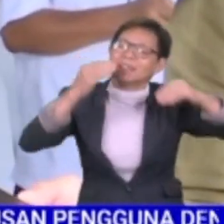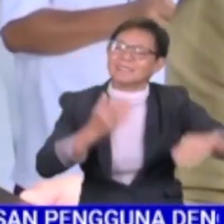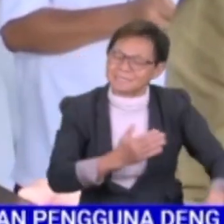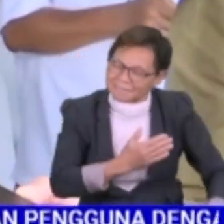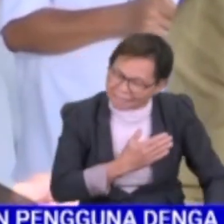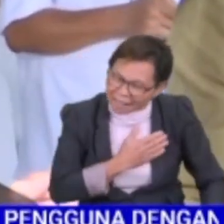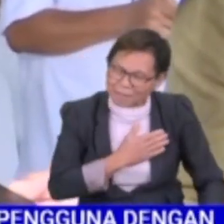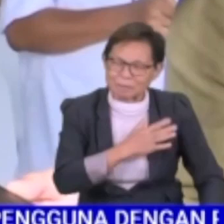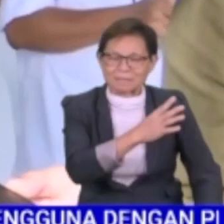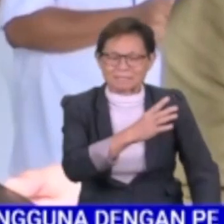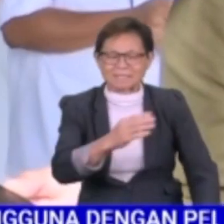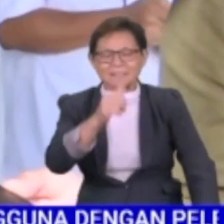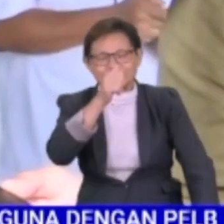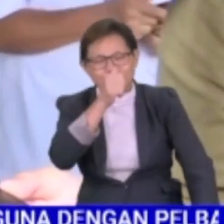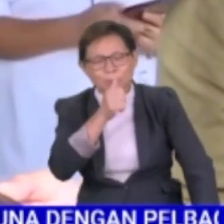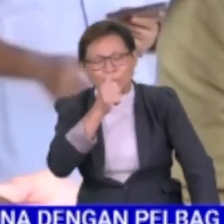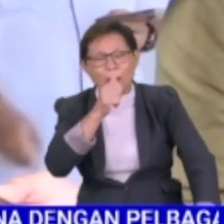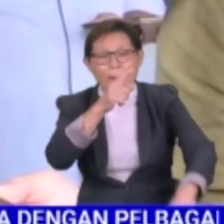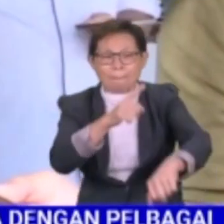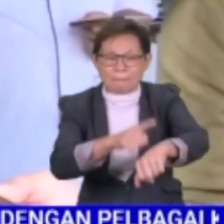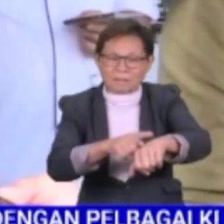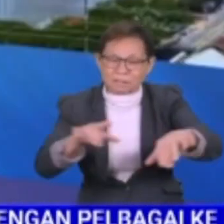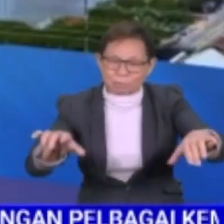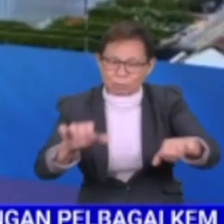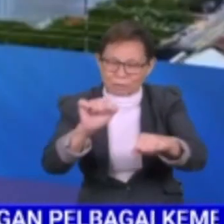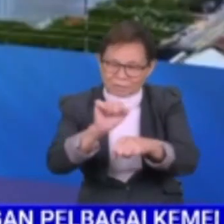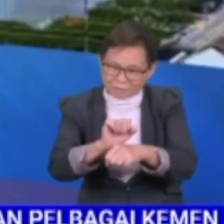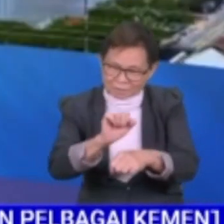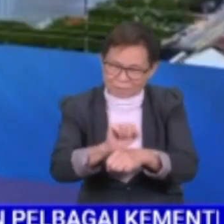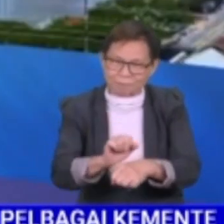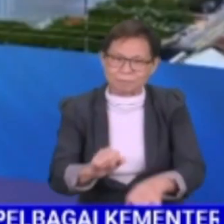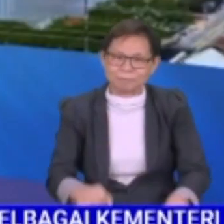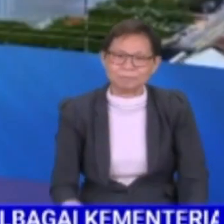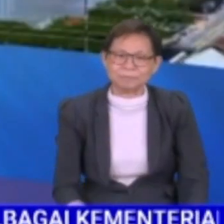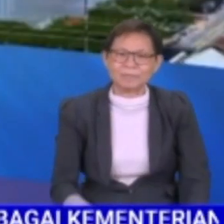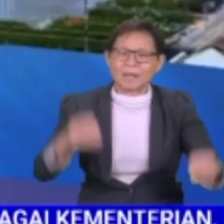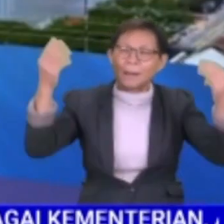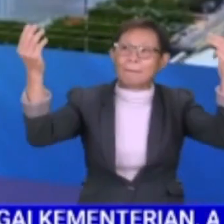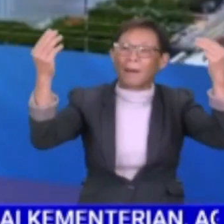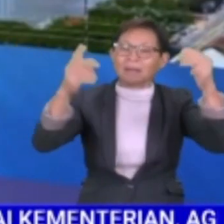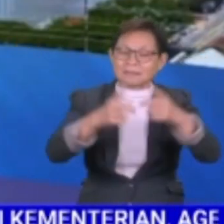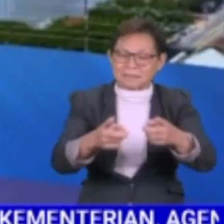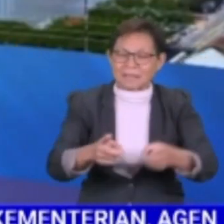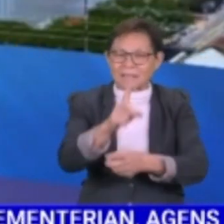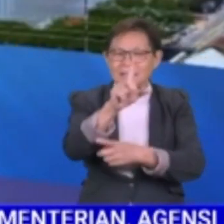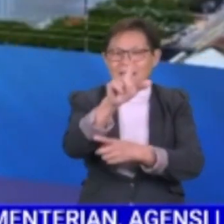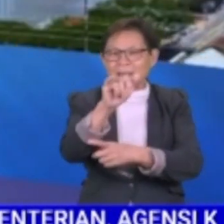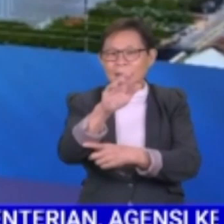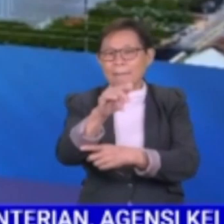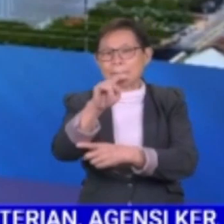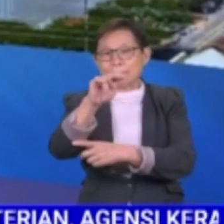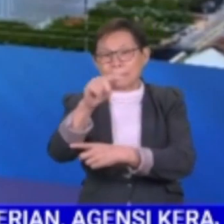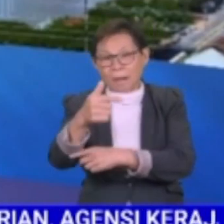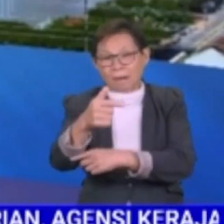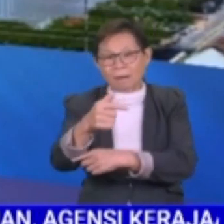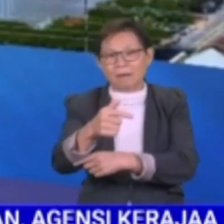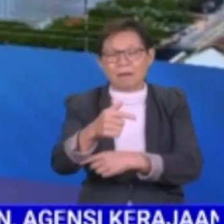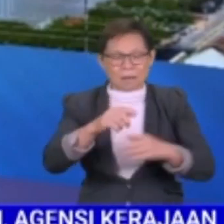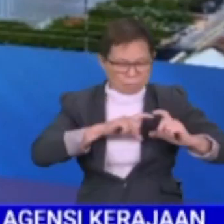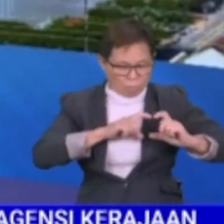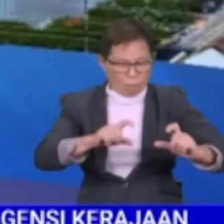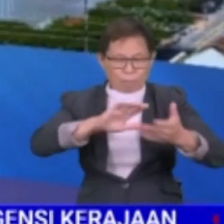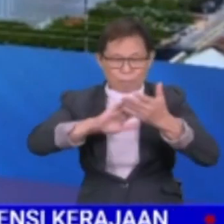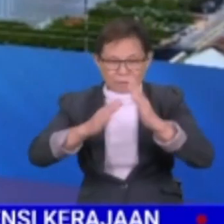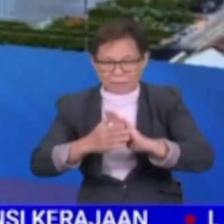dan sabar dalam melaksanakan tugas Majelis Daerah Limbang MDL terus komited dalam